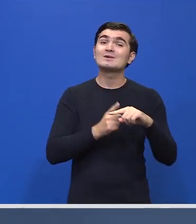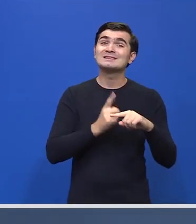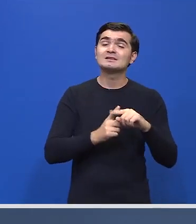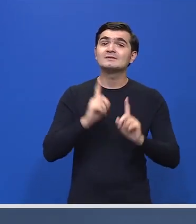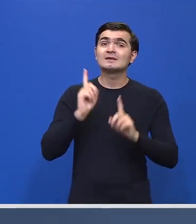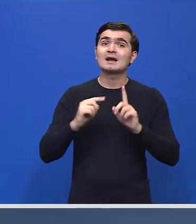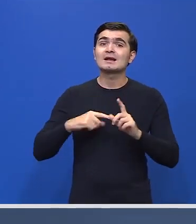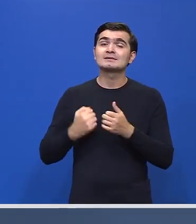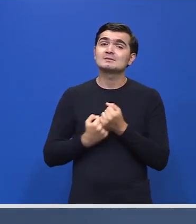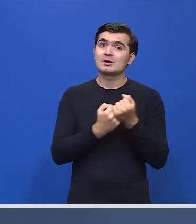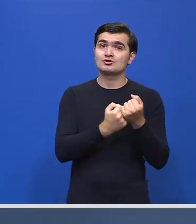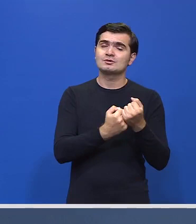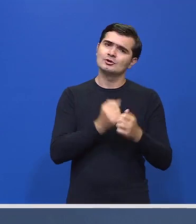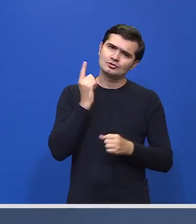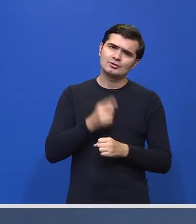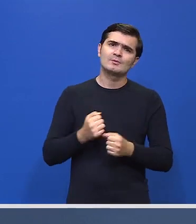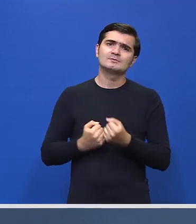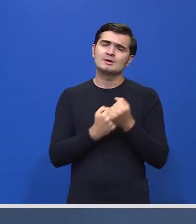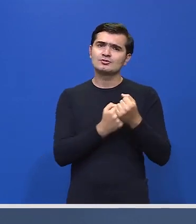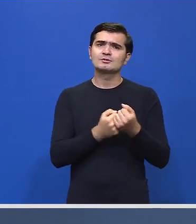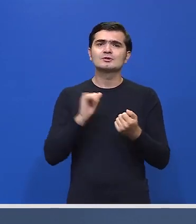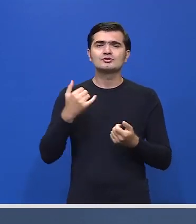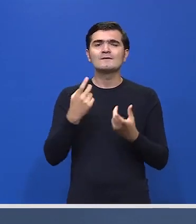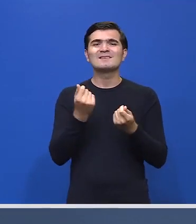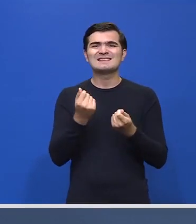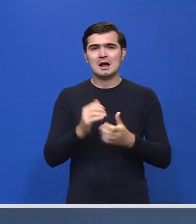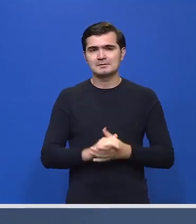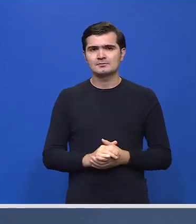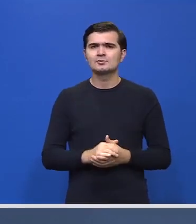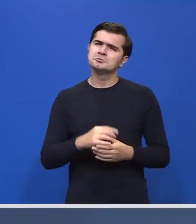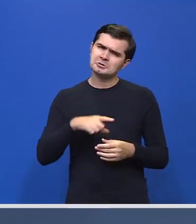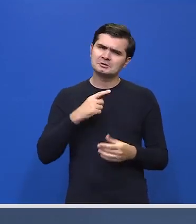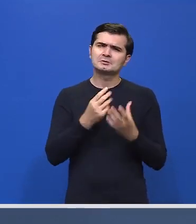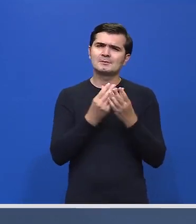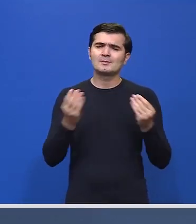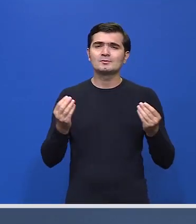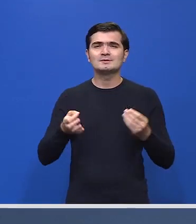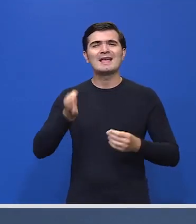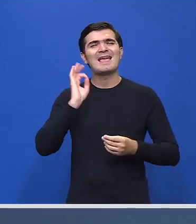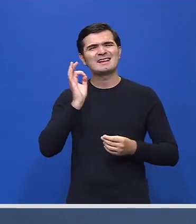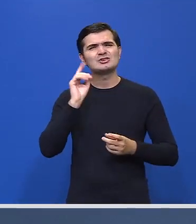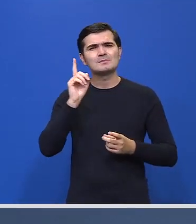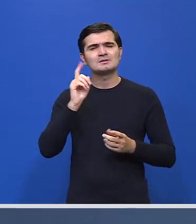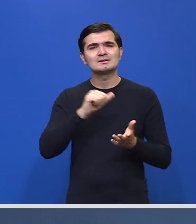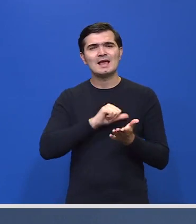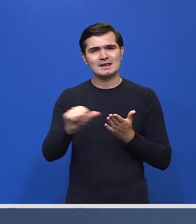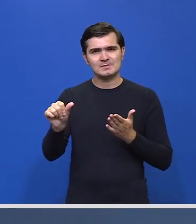să fie sprijinită și fiscal. Sunt o serie de excepții care sunt eliminate,